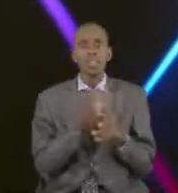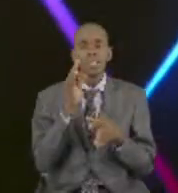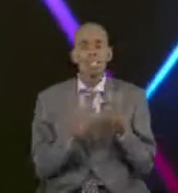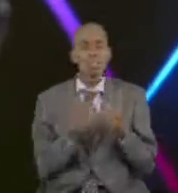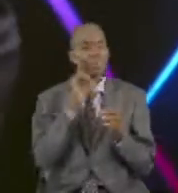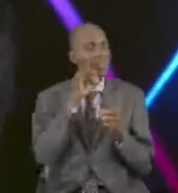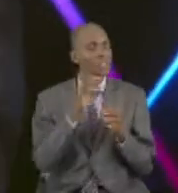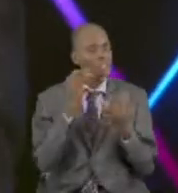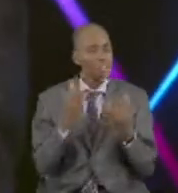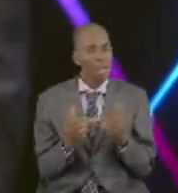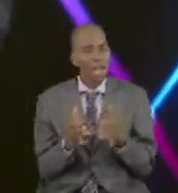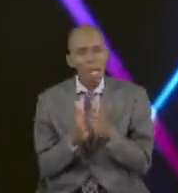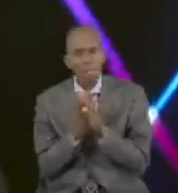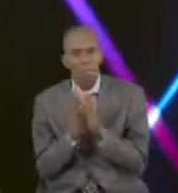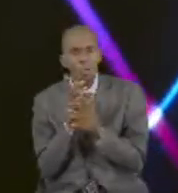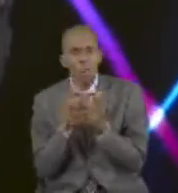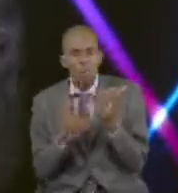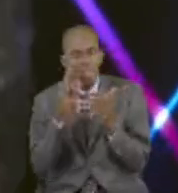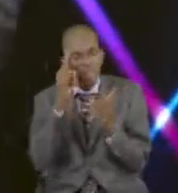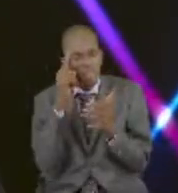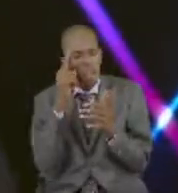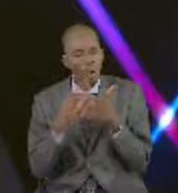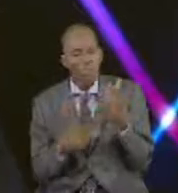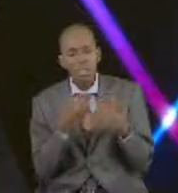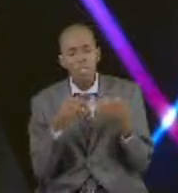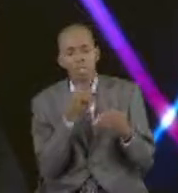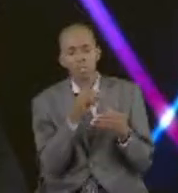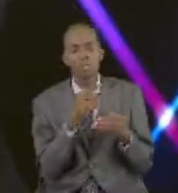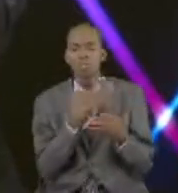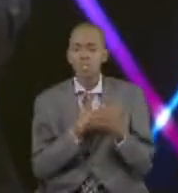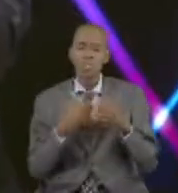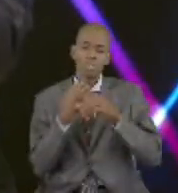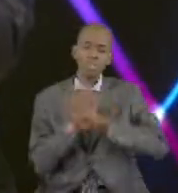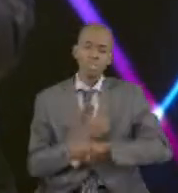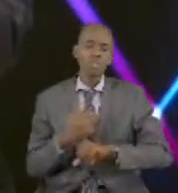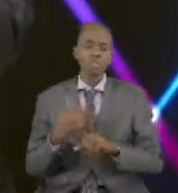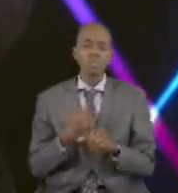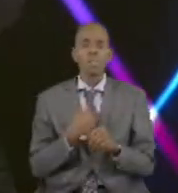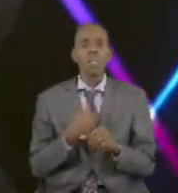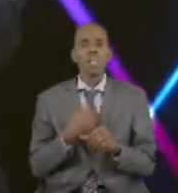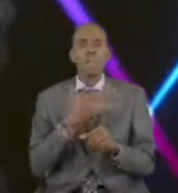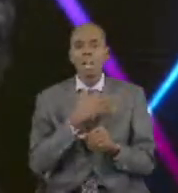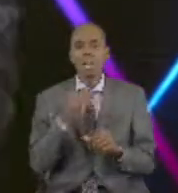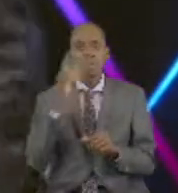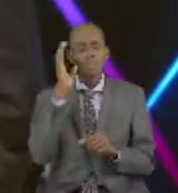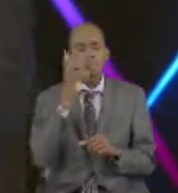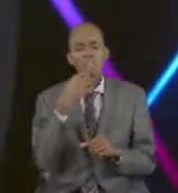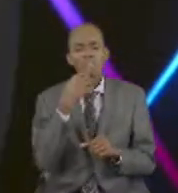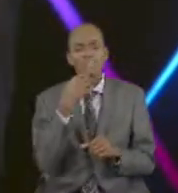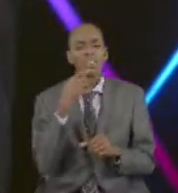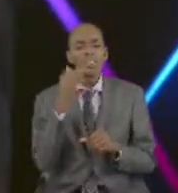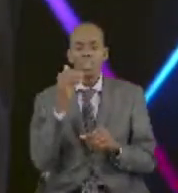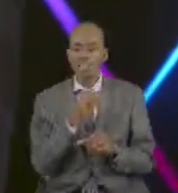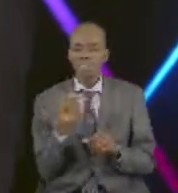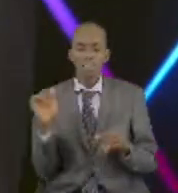S'il arrivait qu'il vérifie cela auprès de toi, couvre-moi, défends-moi, dis la même chose que je t'ai dite,